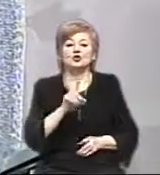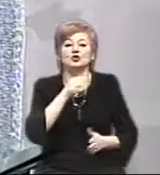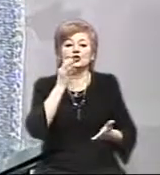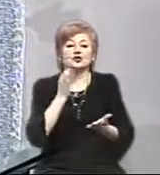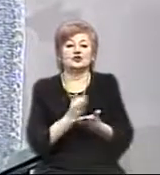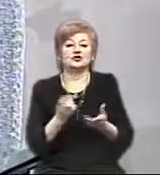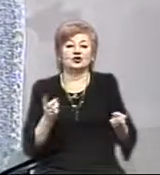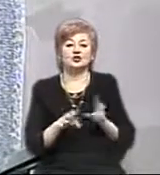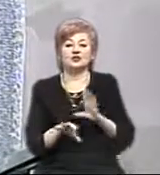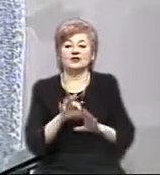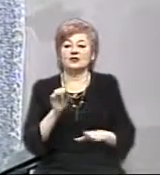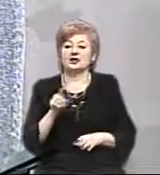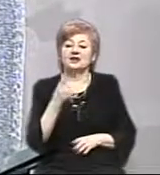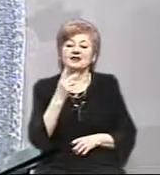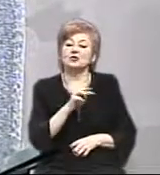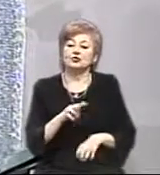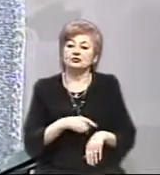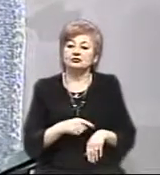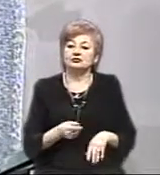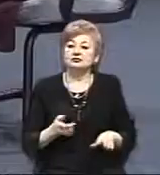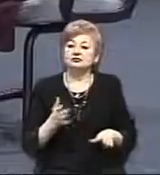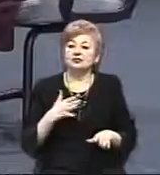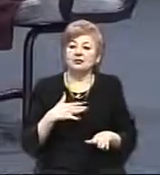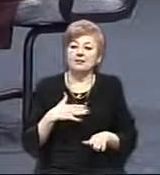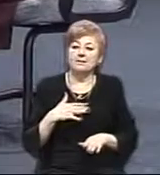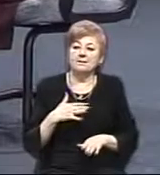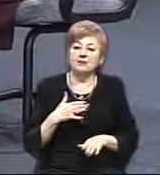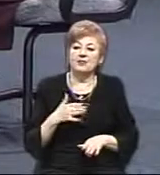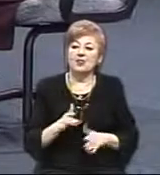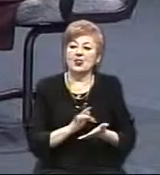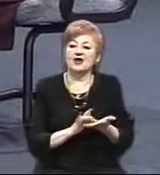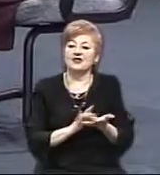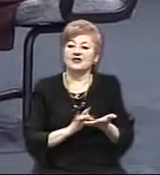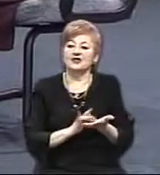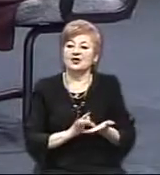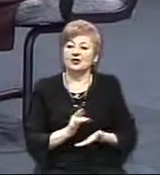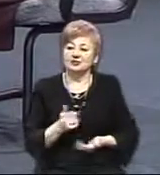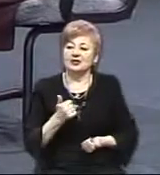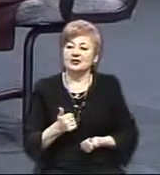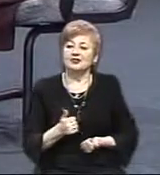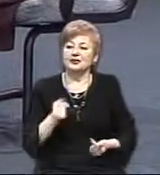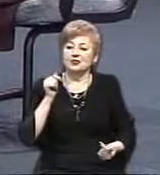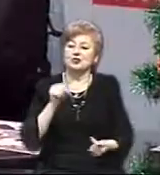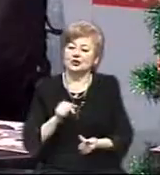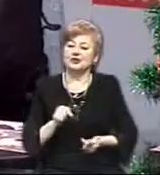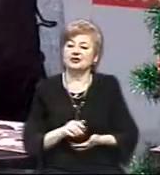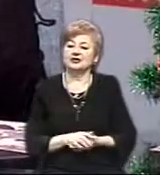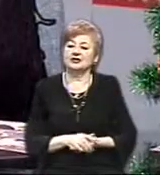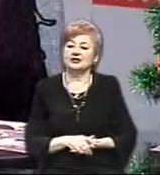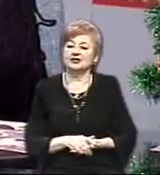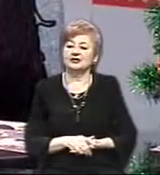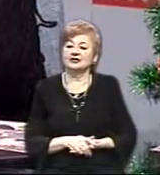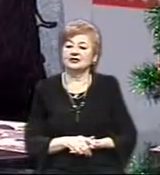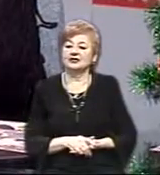треба обирати. У нас 2 хвилини, кожна ще сказати, поразу. Що ми дуже ворожимо так. Підходить нам, так. Підходить. Да.